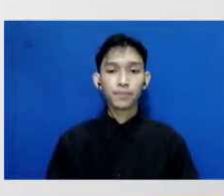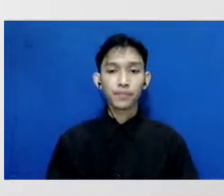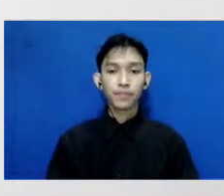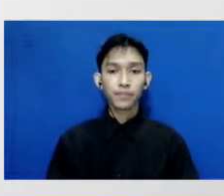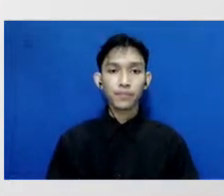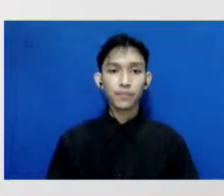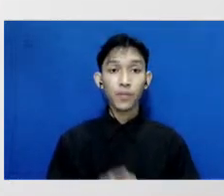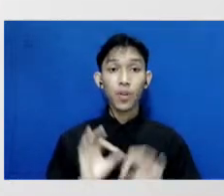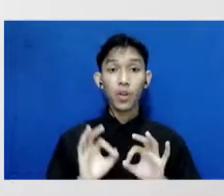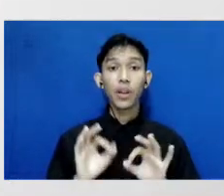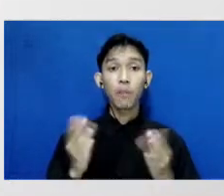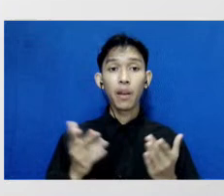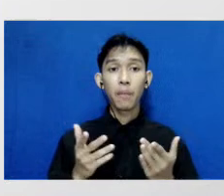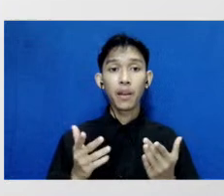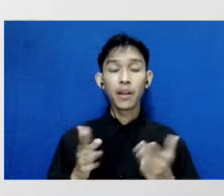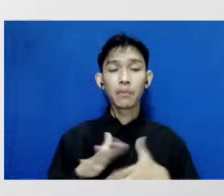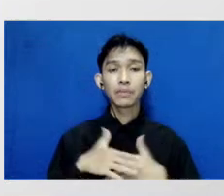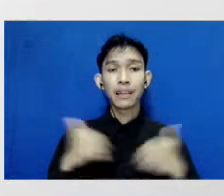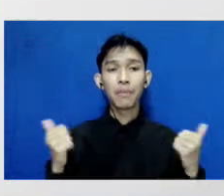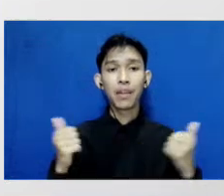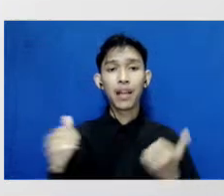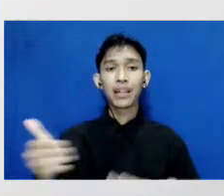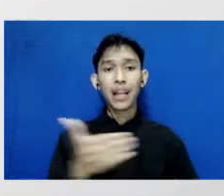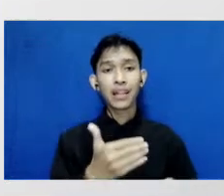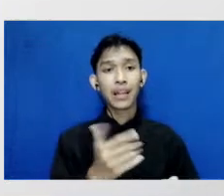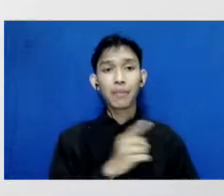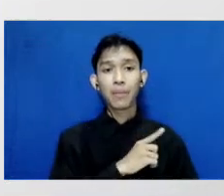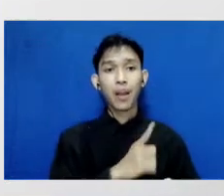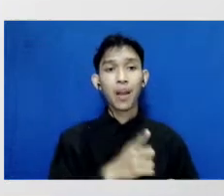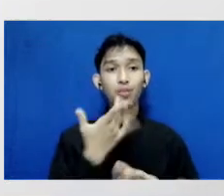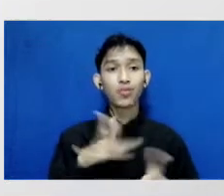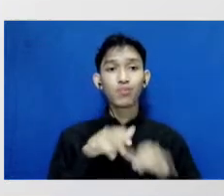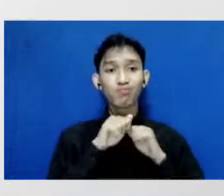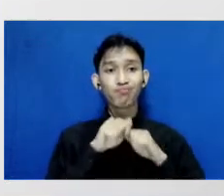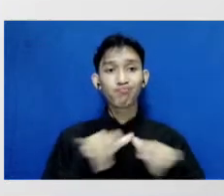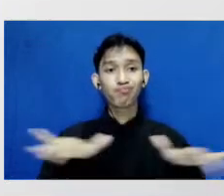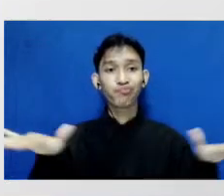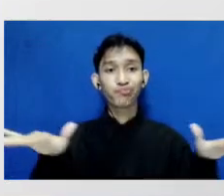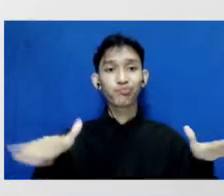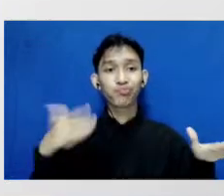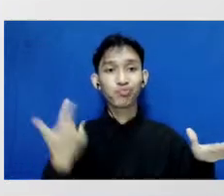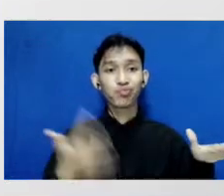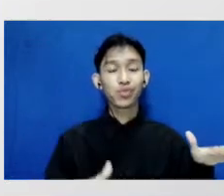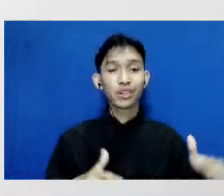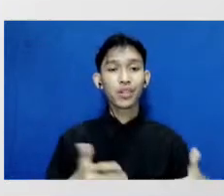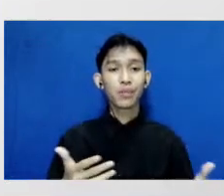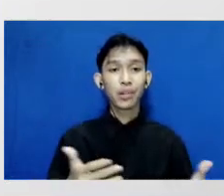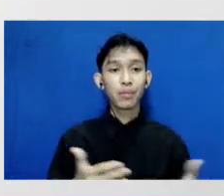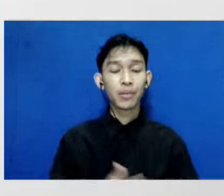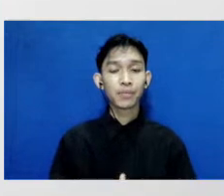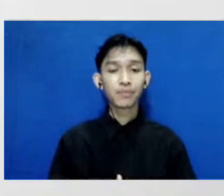Bagaimana menyelamatkan data pribadi masyarakat yang sudah terlanjur terekspos ya? Nah,